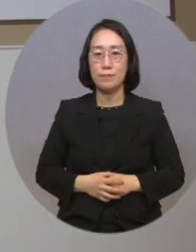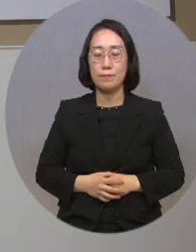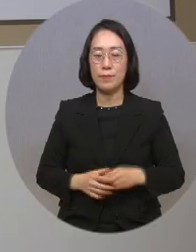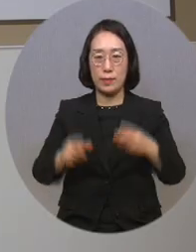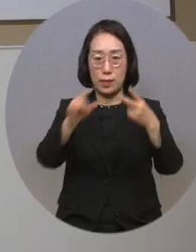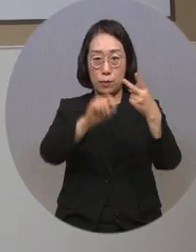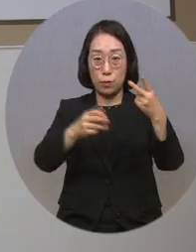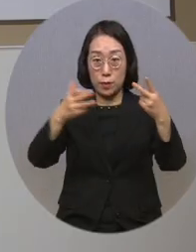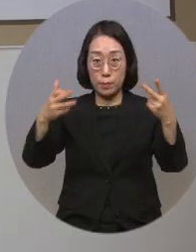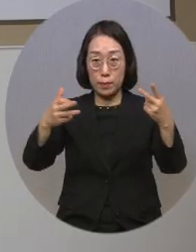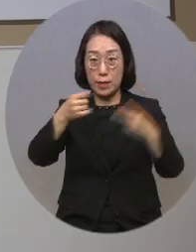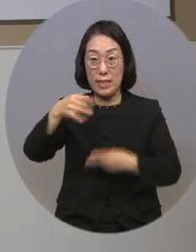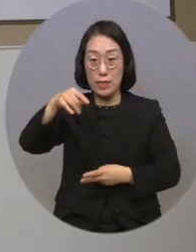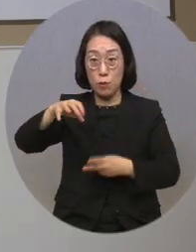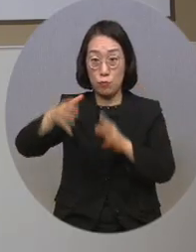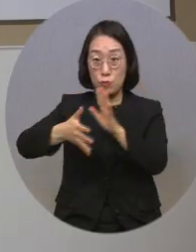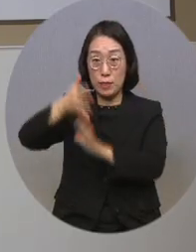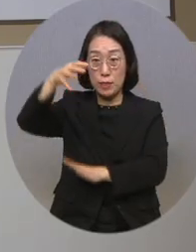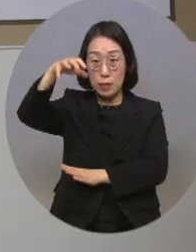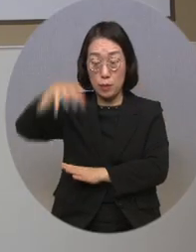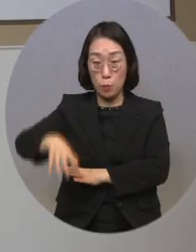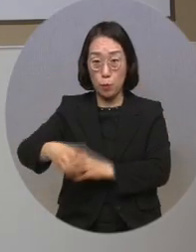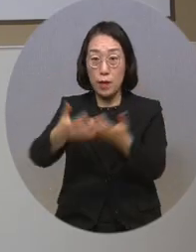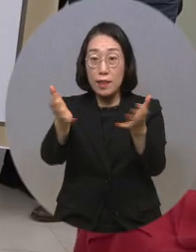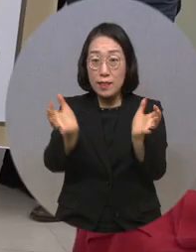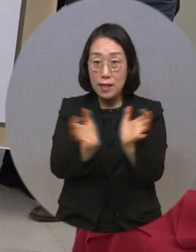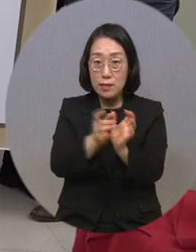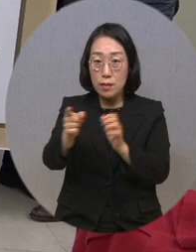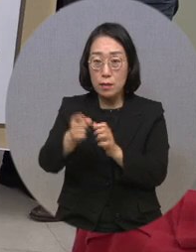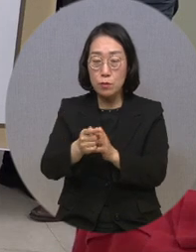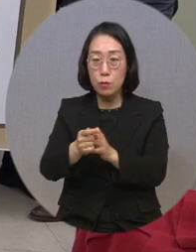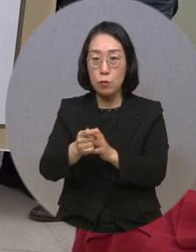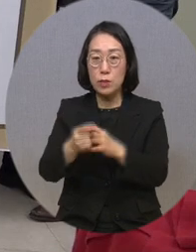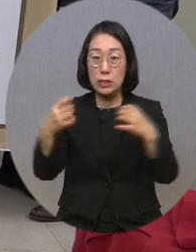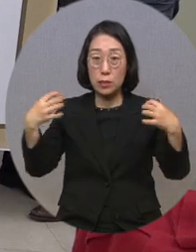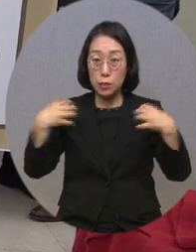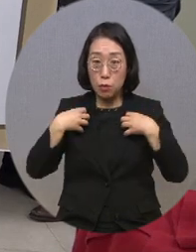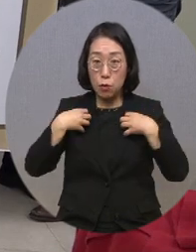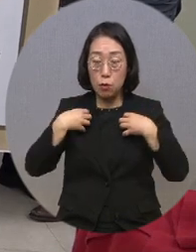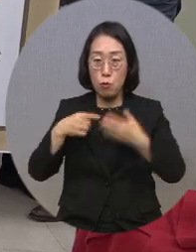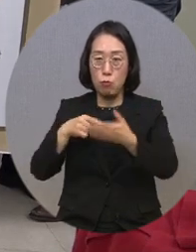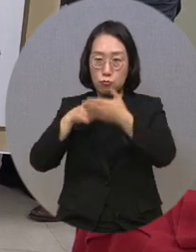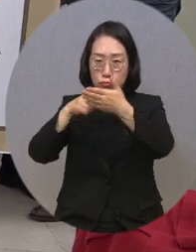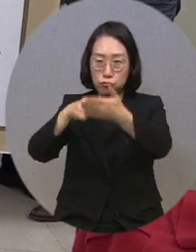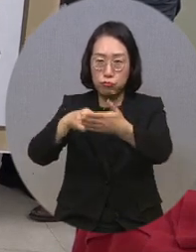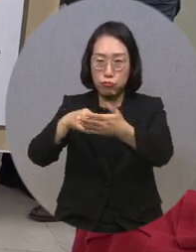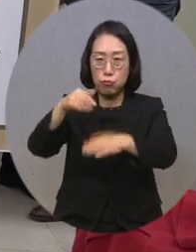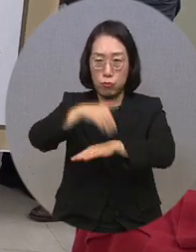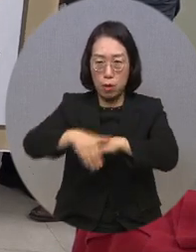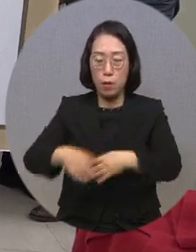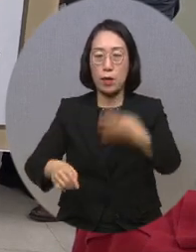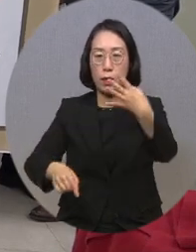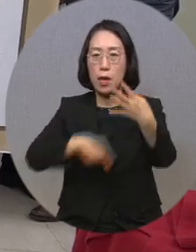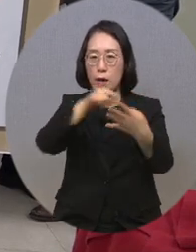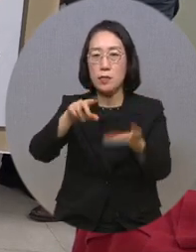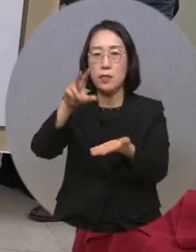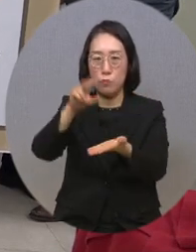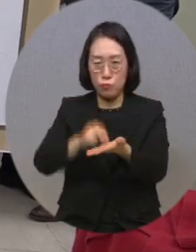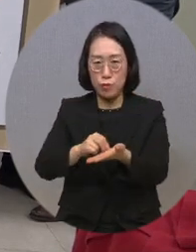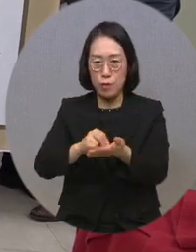지난 18일 의정부시 시민단체는 의정부시가 추진하고 있는 4개의 사업에 대한 문제점을